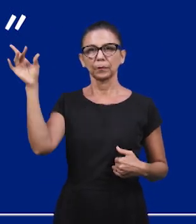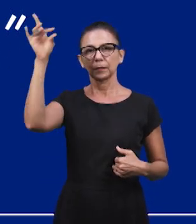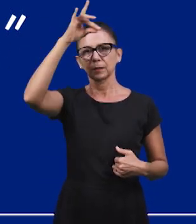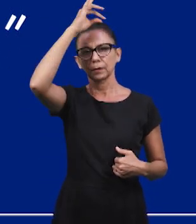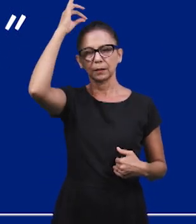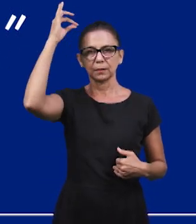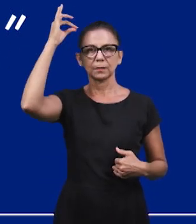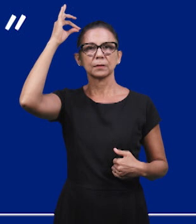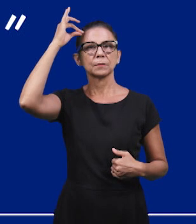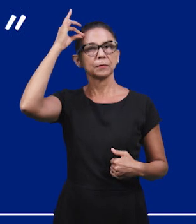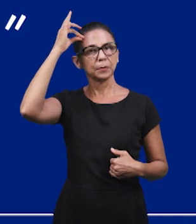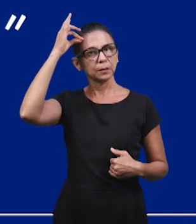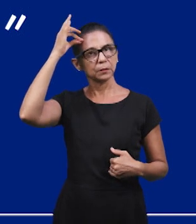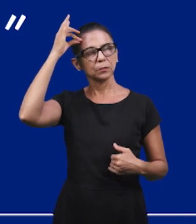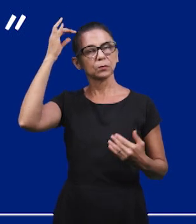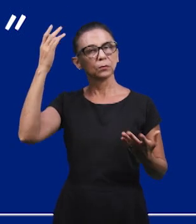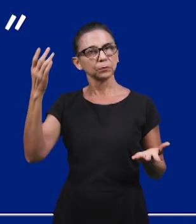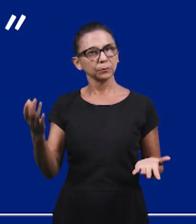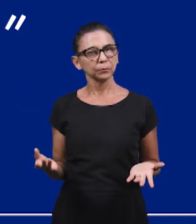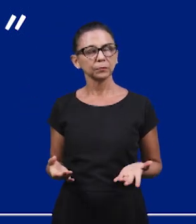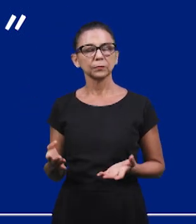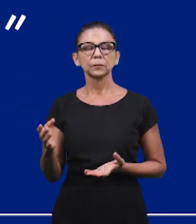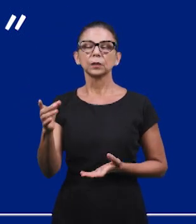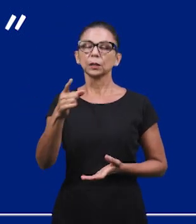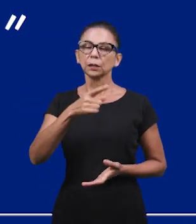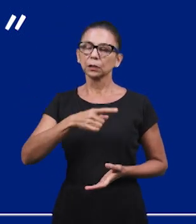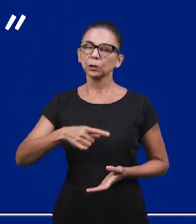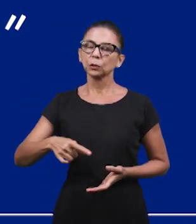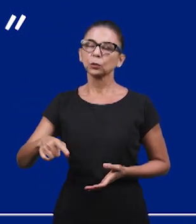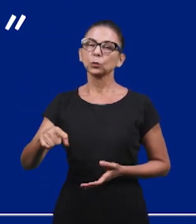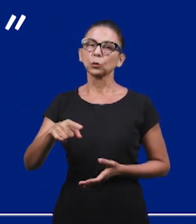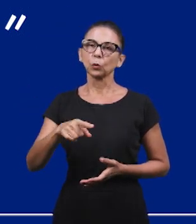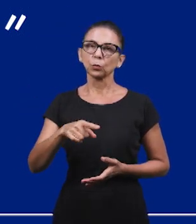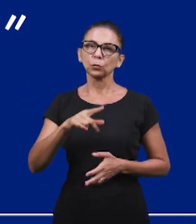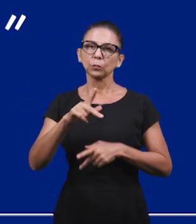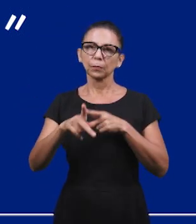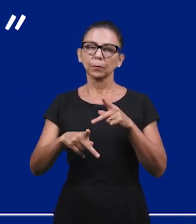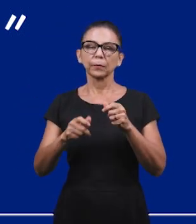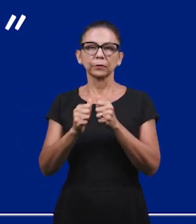en une seule espérance de votre vocation.